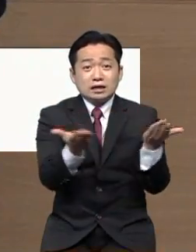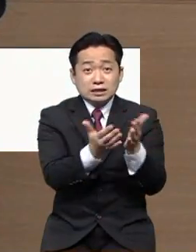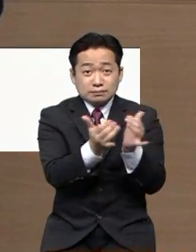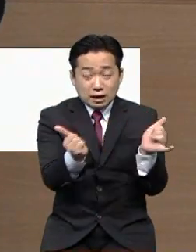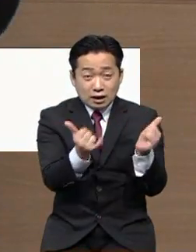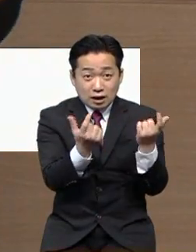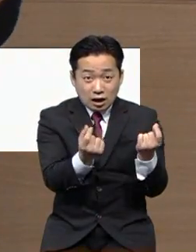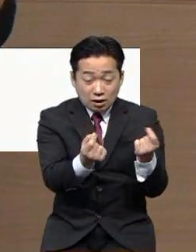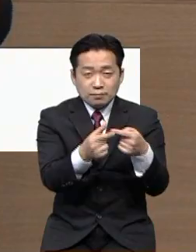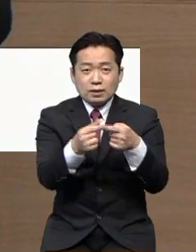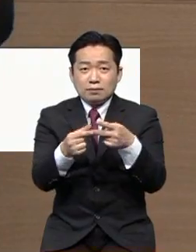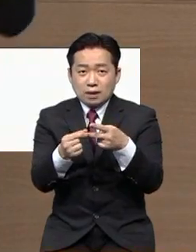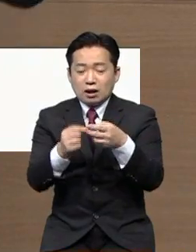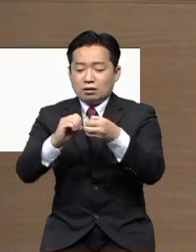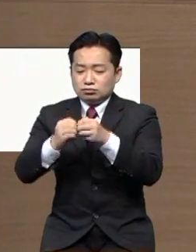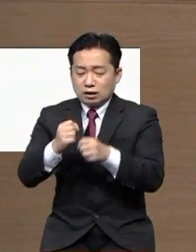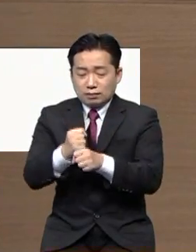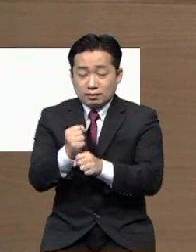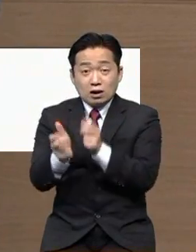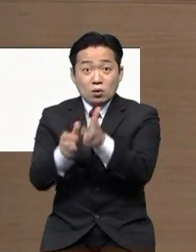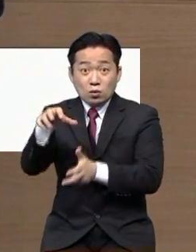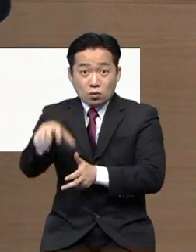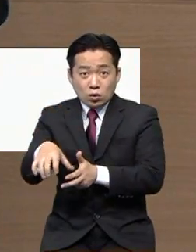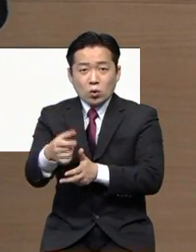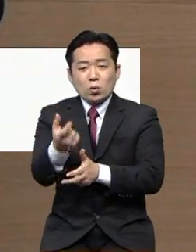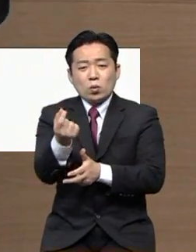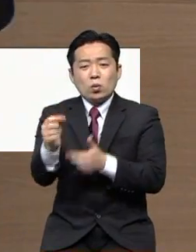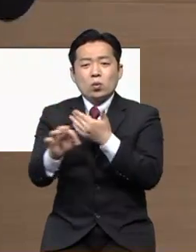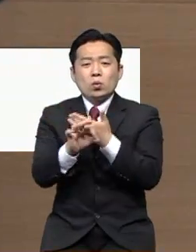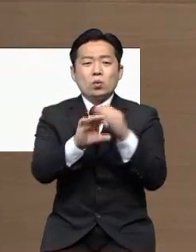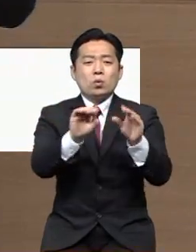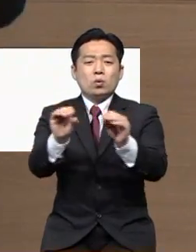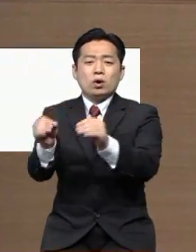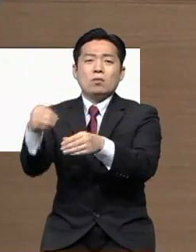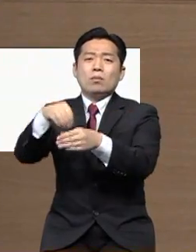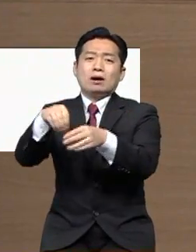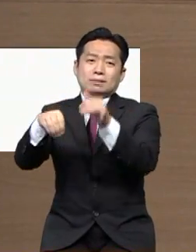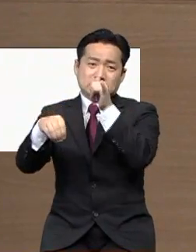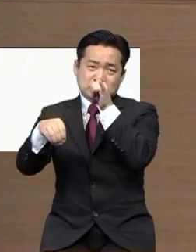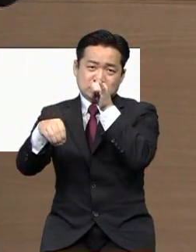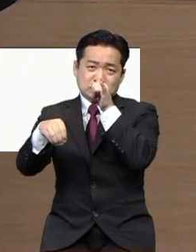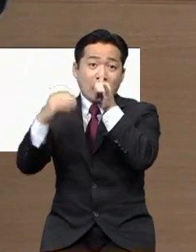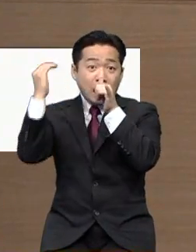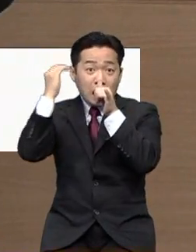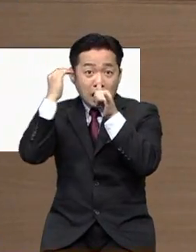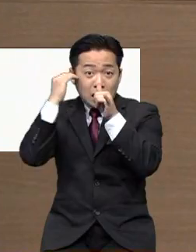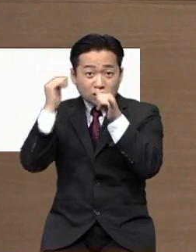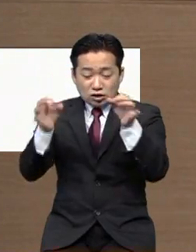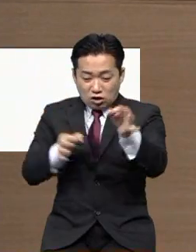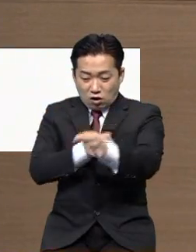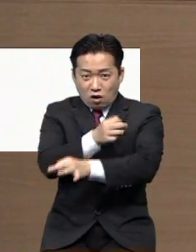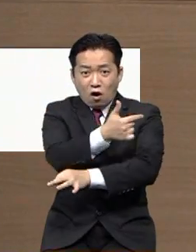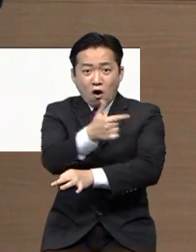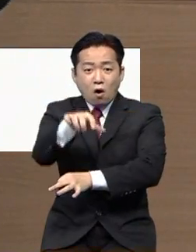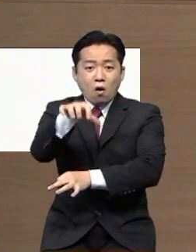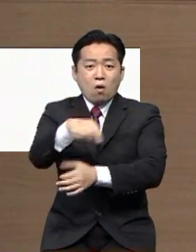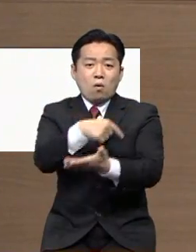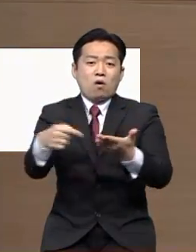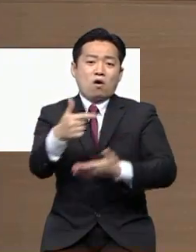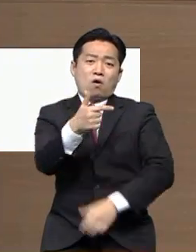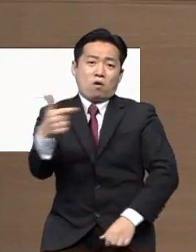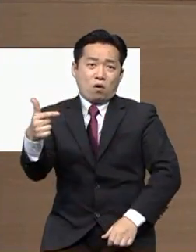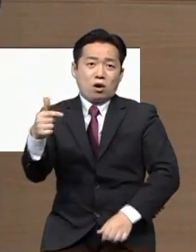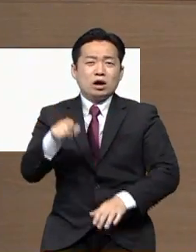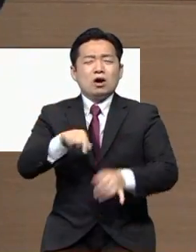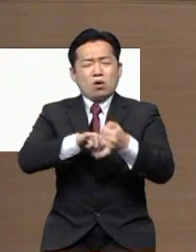생산을 하는 제조 분야도 일정 부분 멈추는 것이 포함되어 있습니다. 우리 경제에 파급 효과가 크고